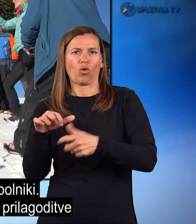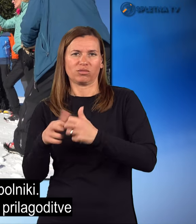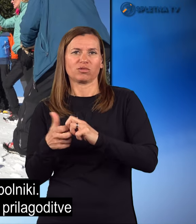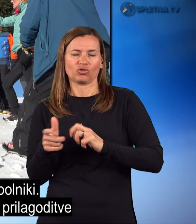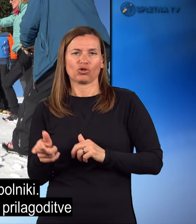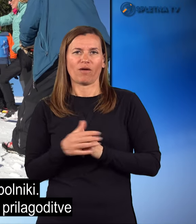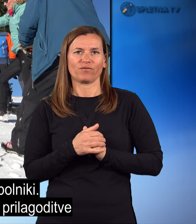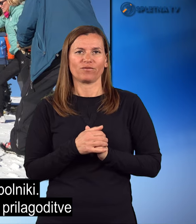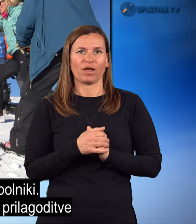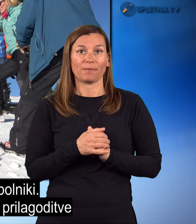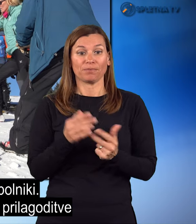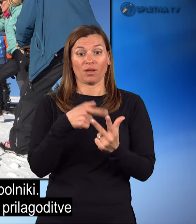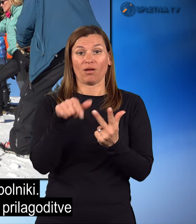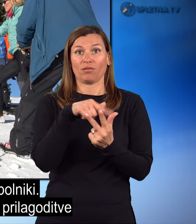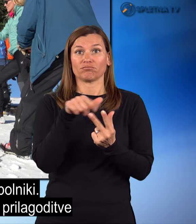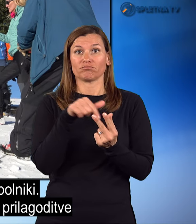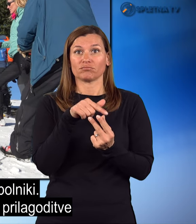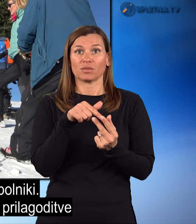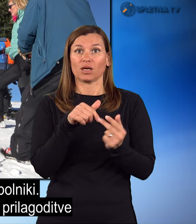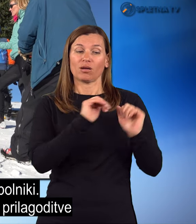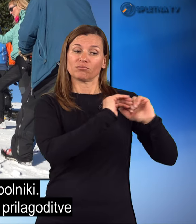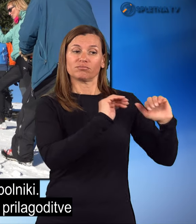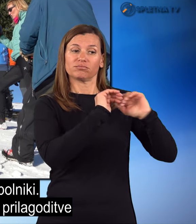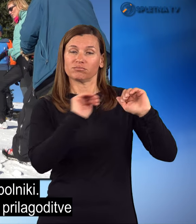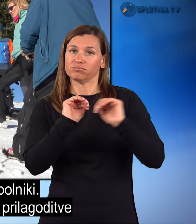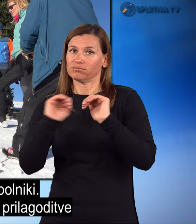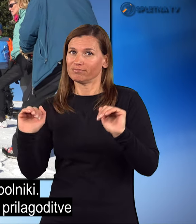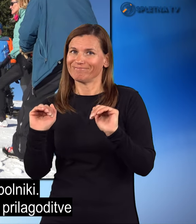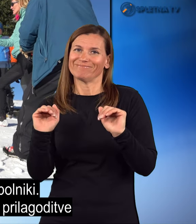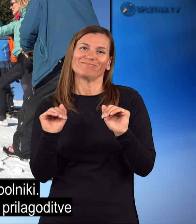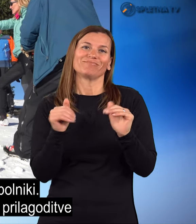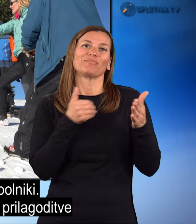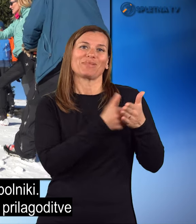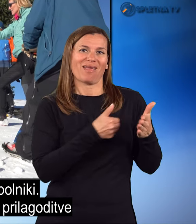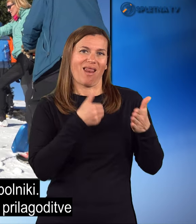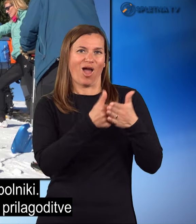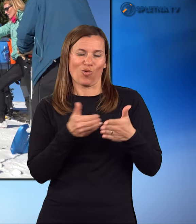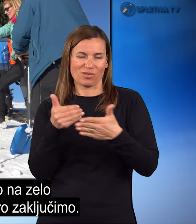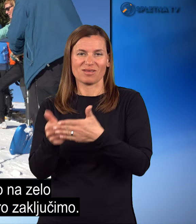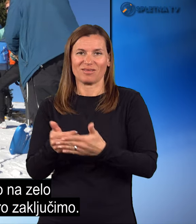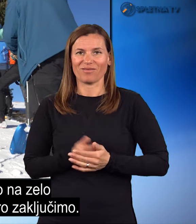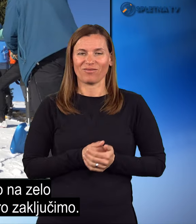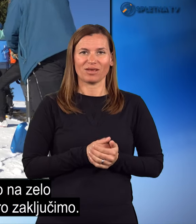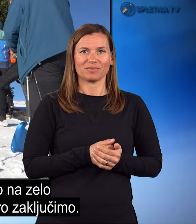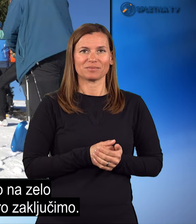nevro. In ker je za vse je potrebno imeti nekaj prilagoditev.